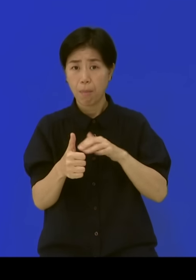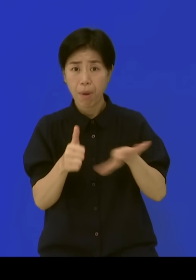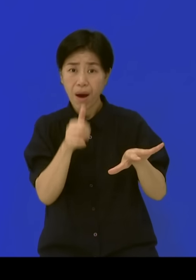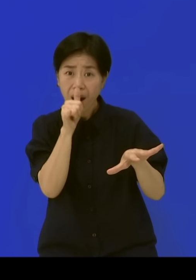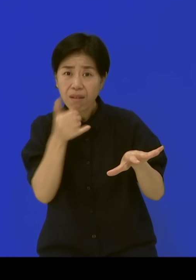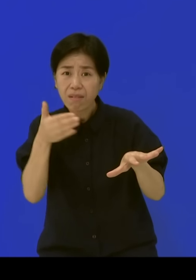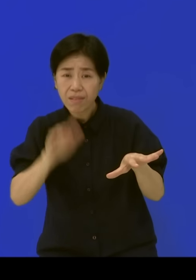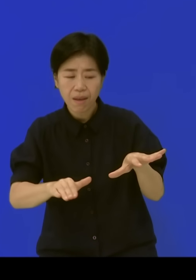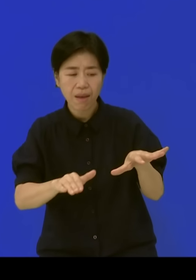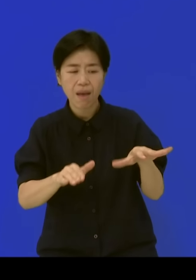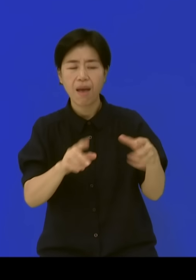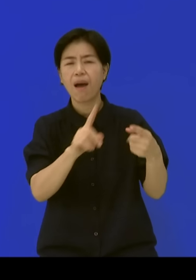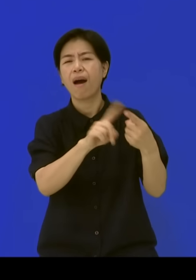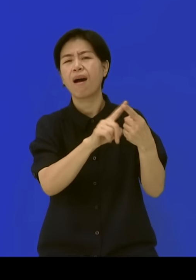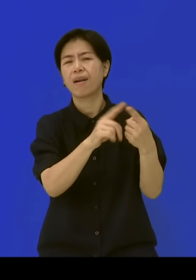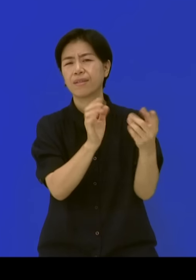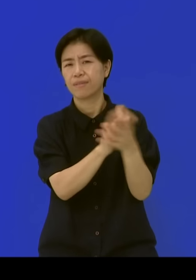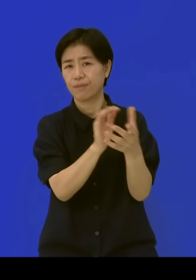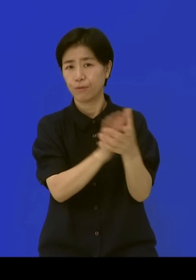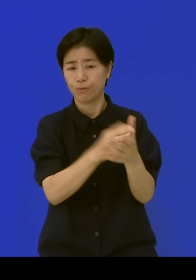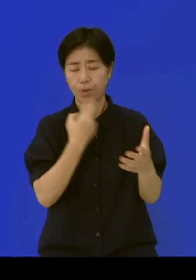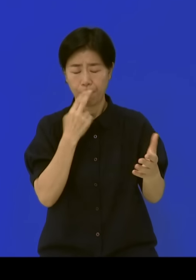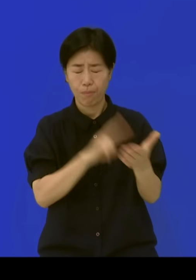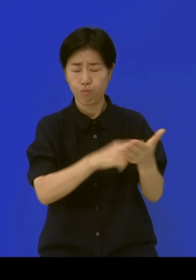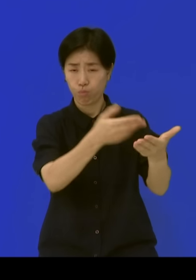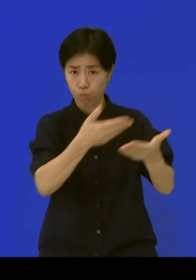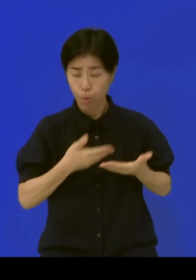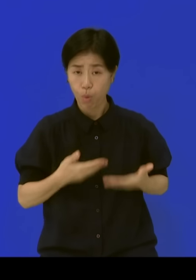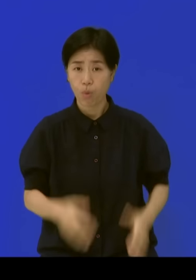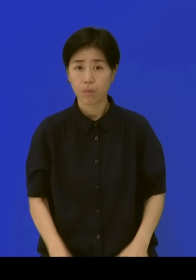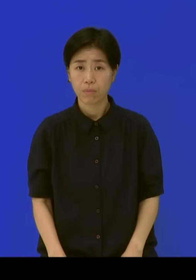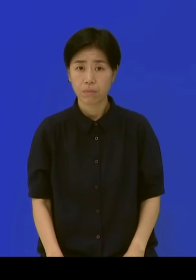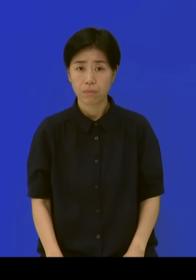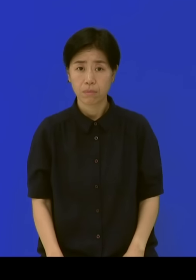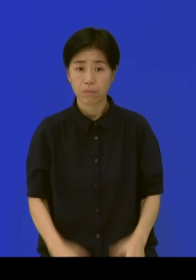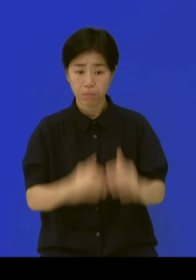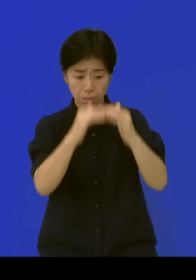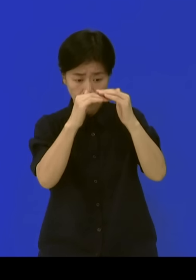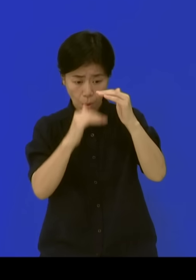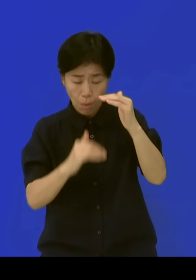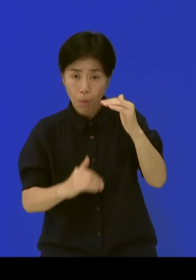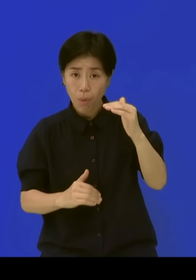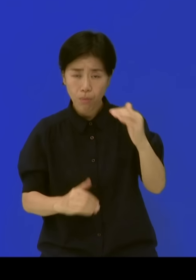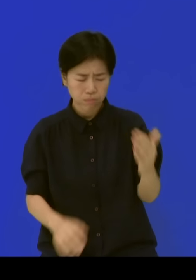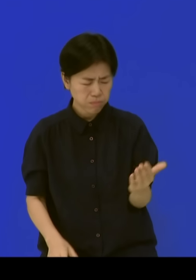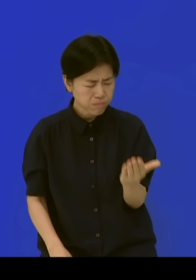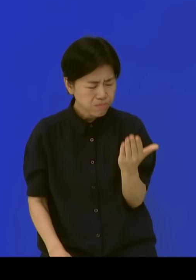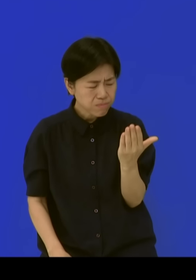근데 한 친구가 저한테 편지를 썼습니다. 아, 편지 내용은 굉장히